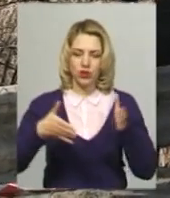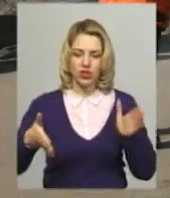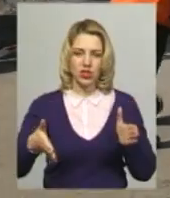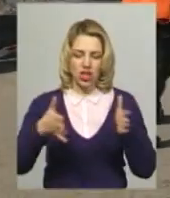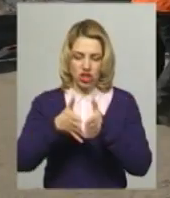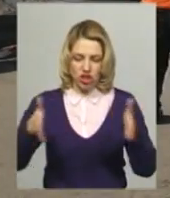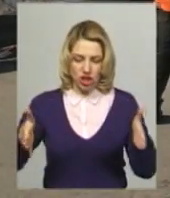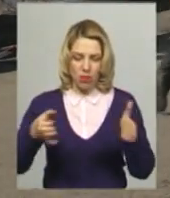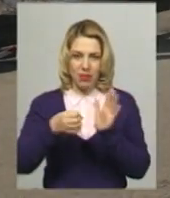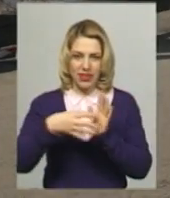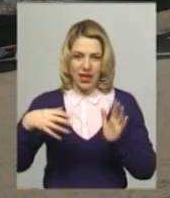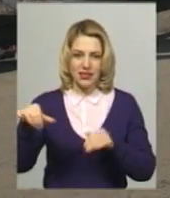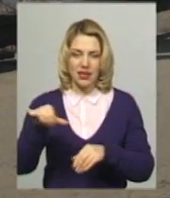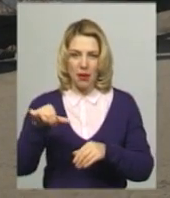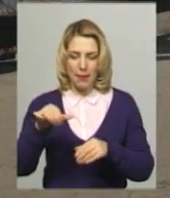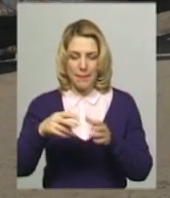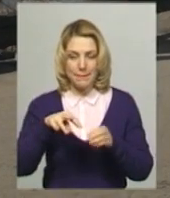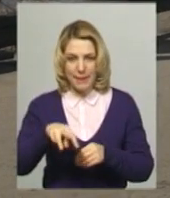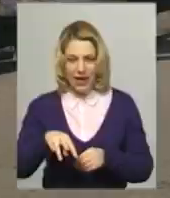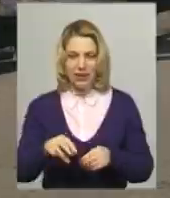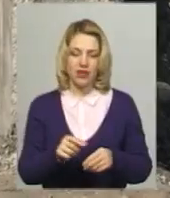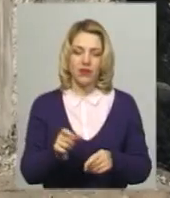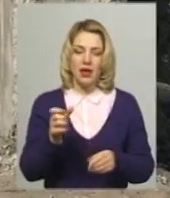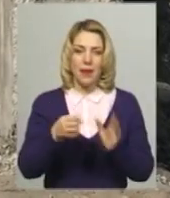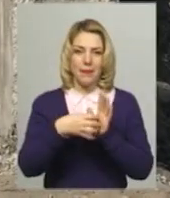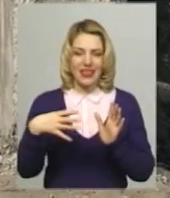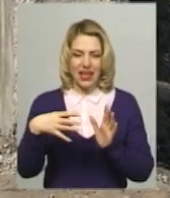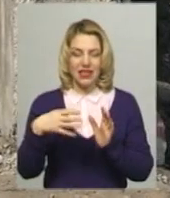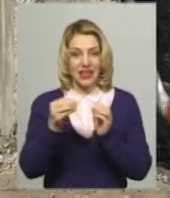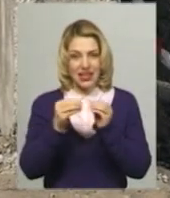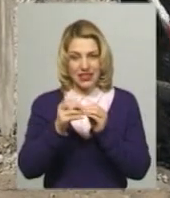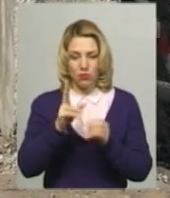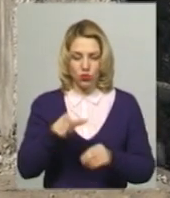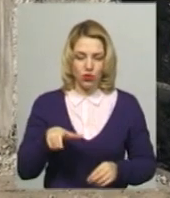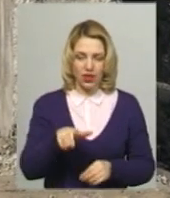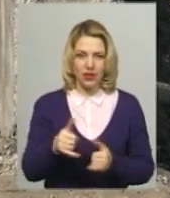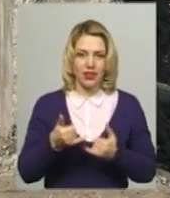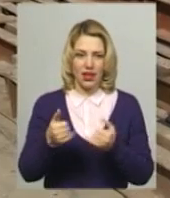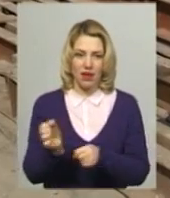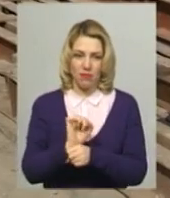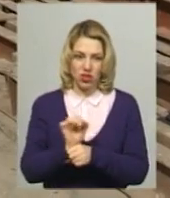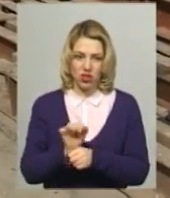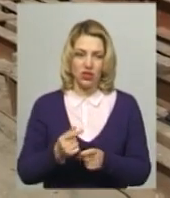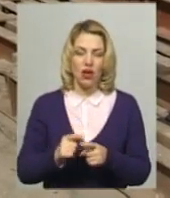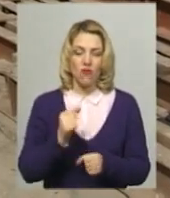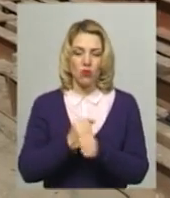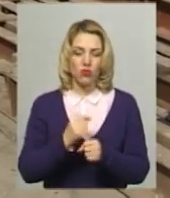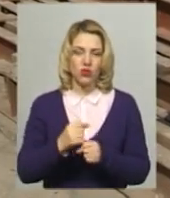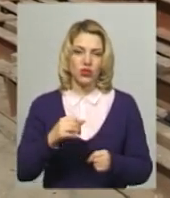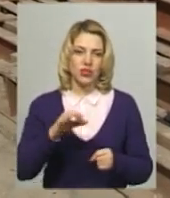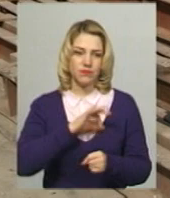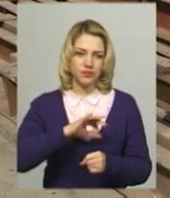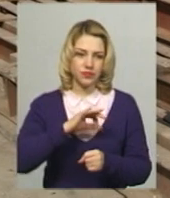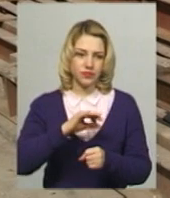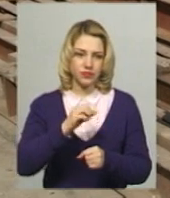10 з яких – це проїжджа частина. З обох боків планується відгороджені пішохідні доріжки шириною 2,5 метра кожна. У роботі задіяна бригада з